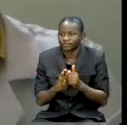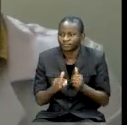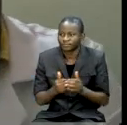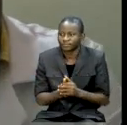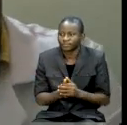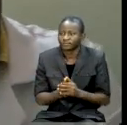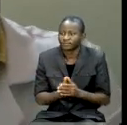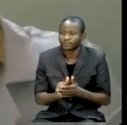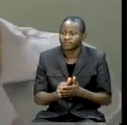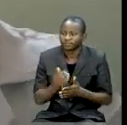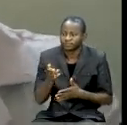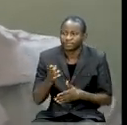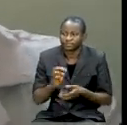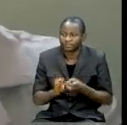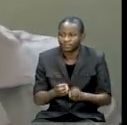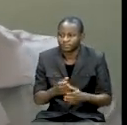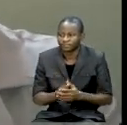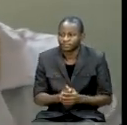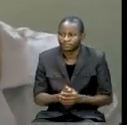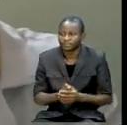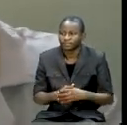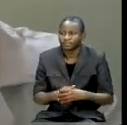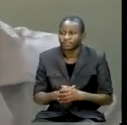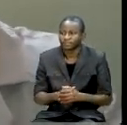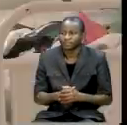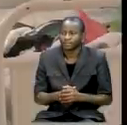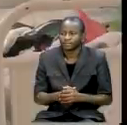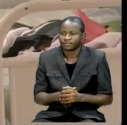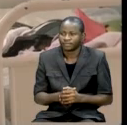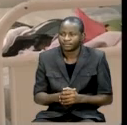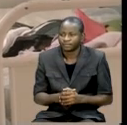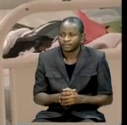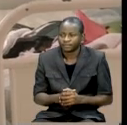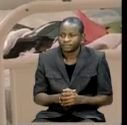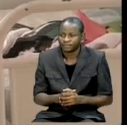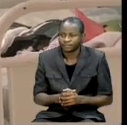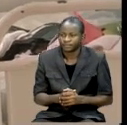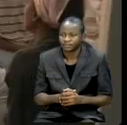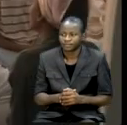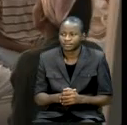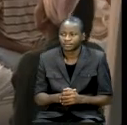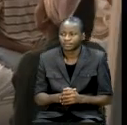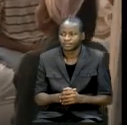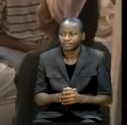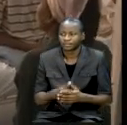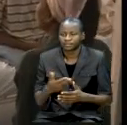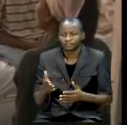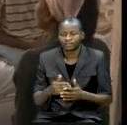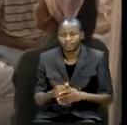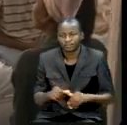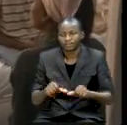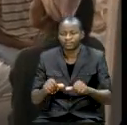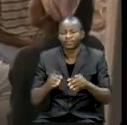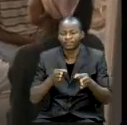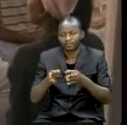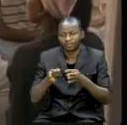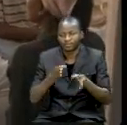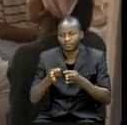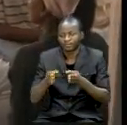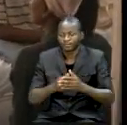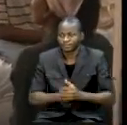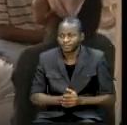qui ne supportent pas les changements environnementaux. Les causes de l'asthme peuvent être héréditaires, environnementales